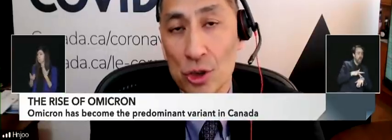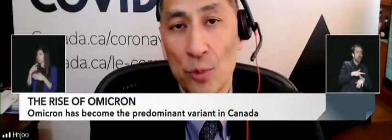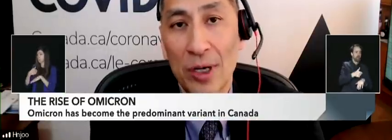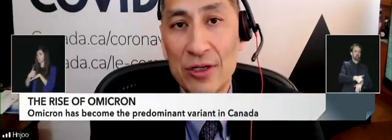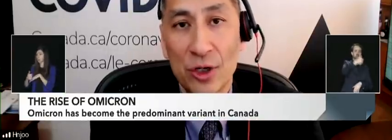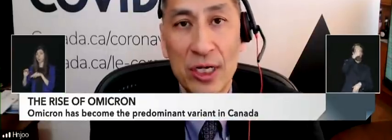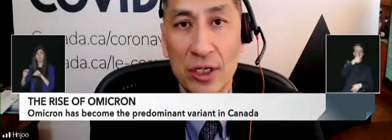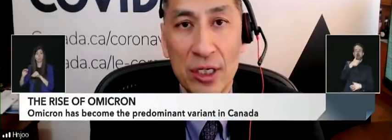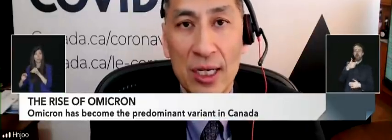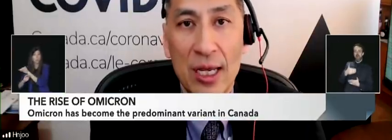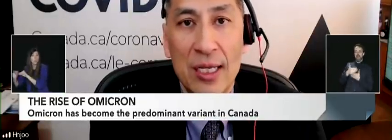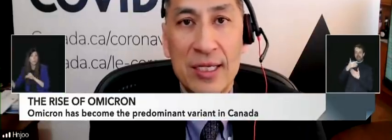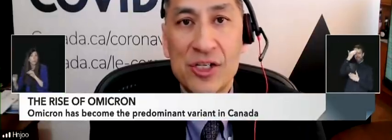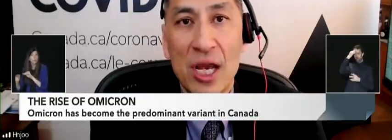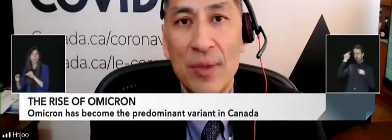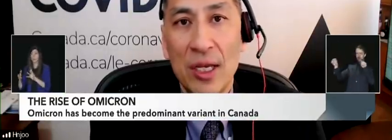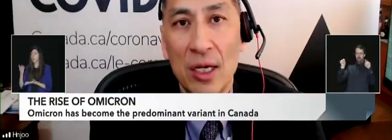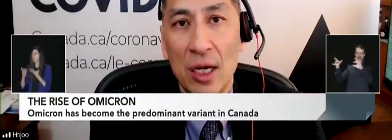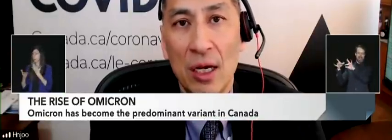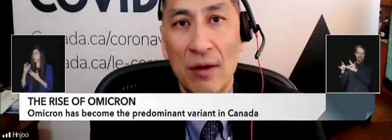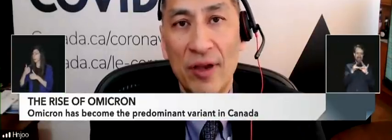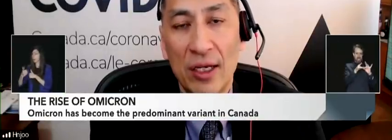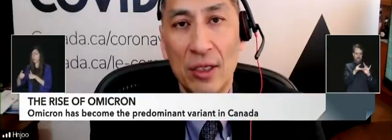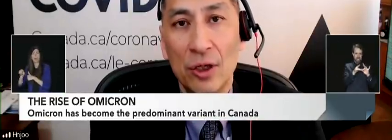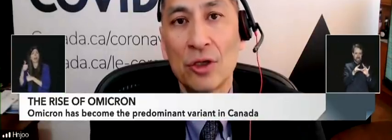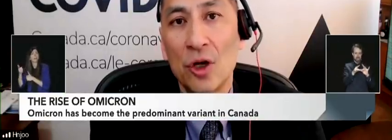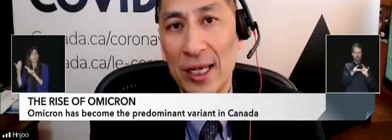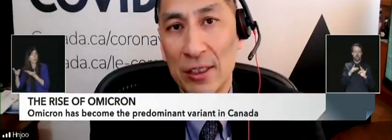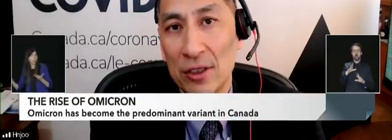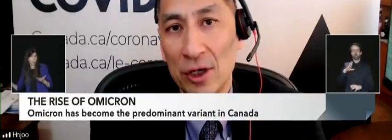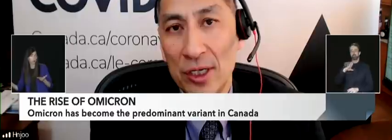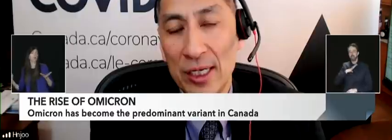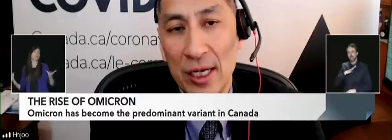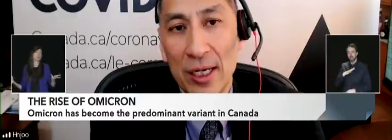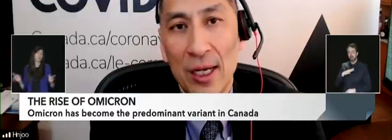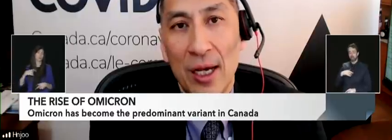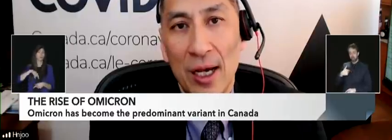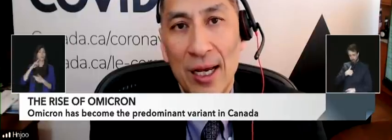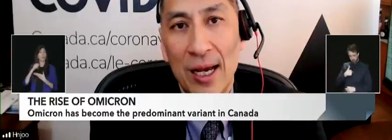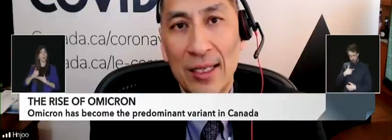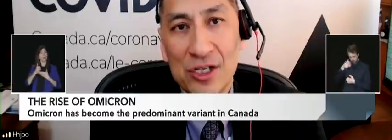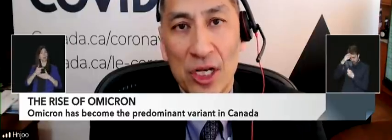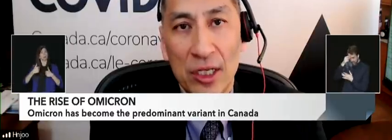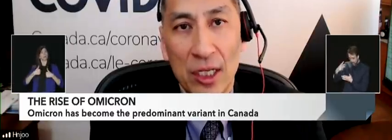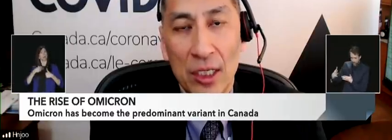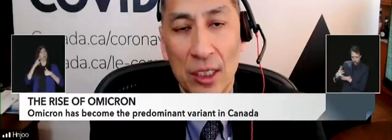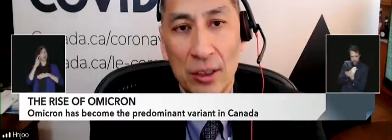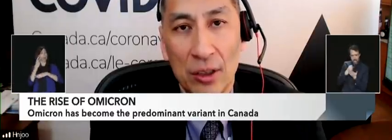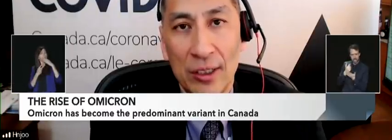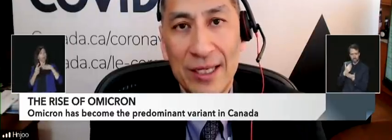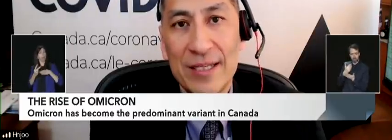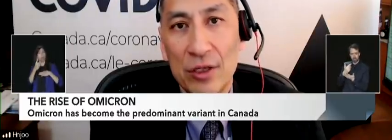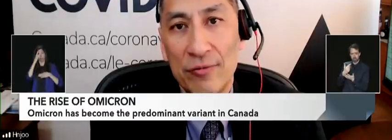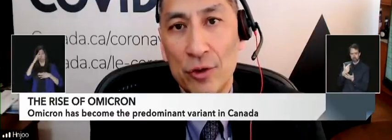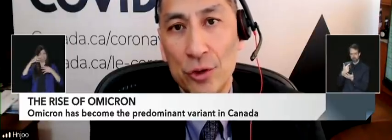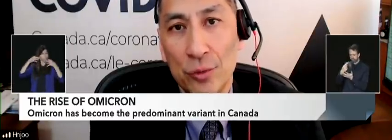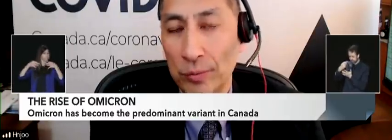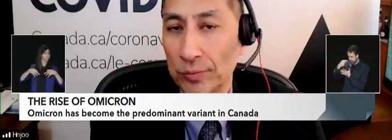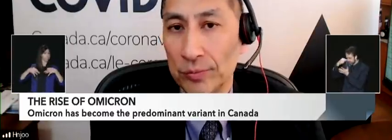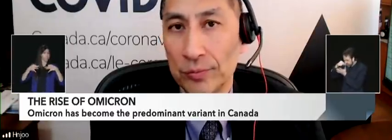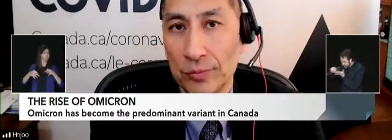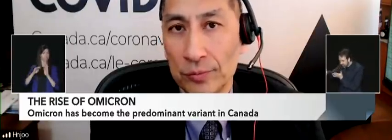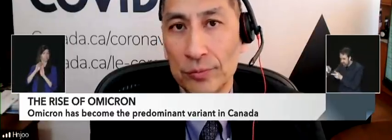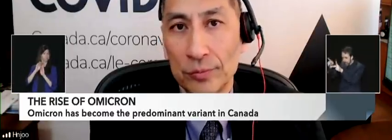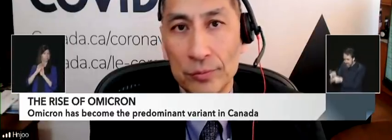mais c'est toujours pour assurer que ce n jamais avec notre collecte de données à l'échelle des